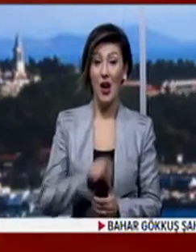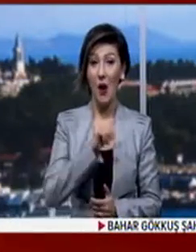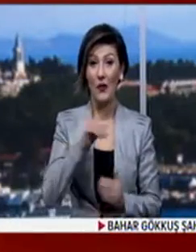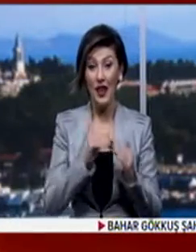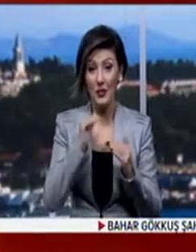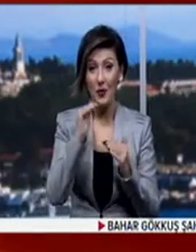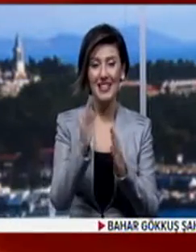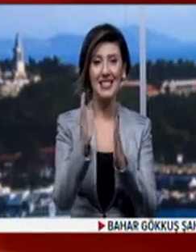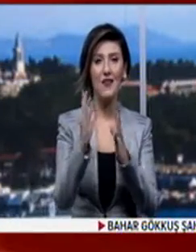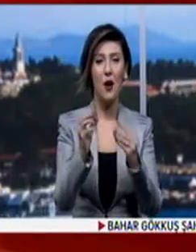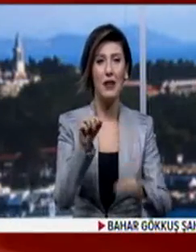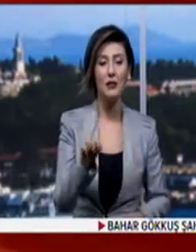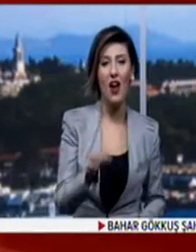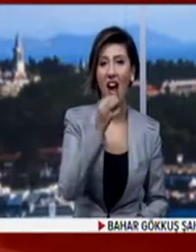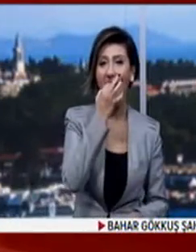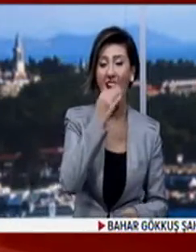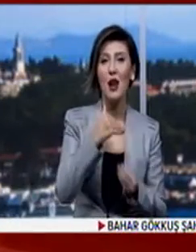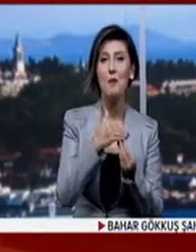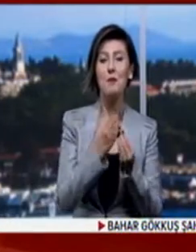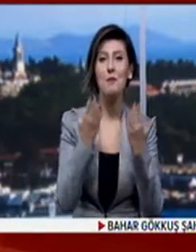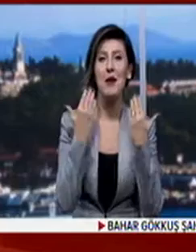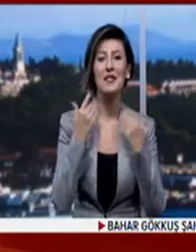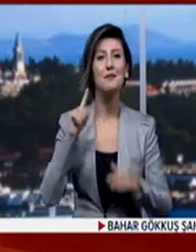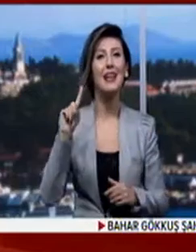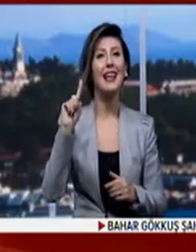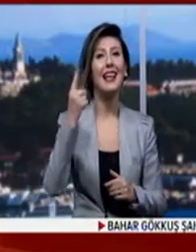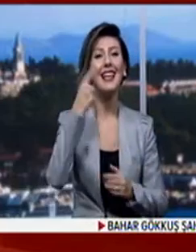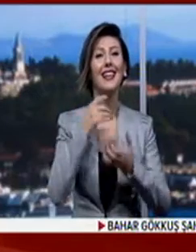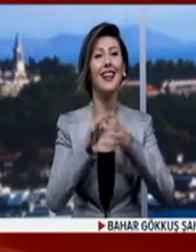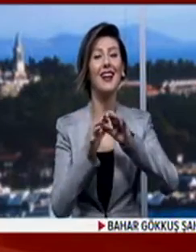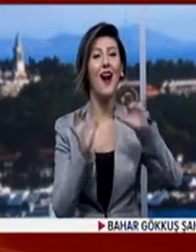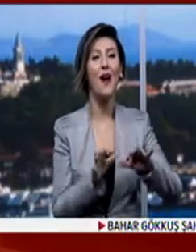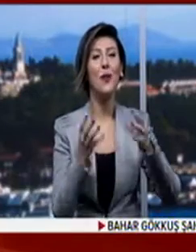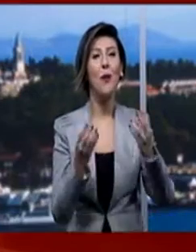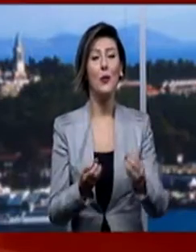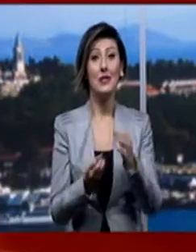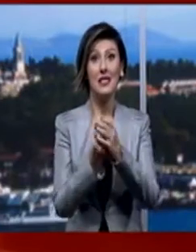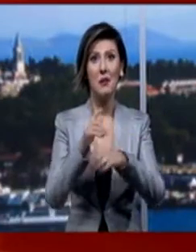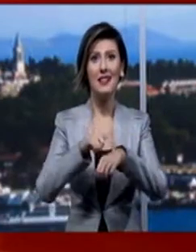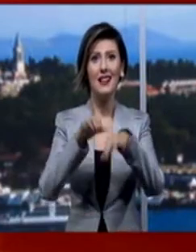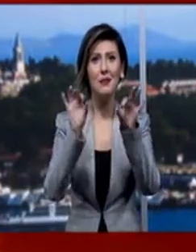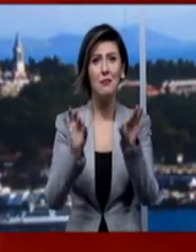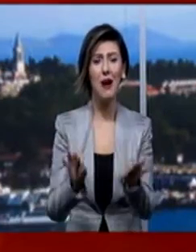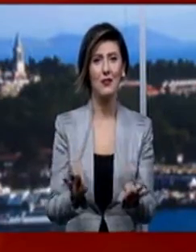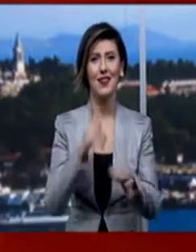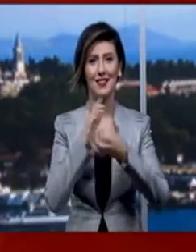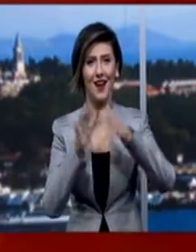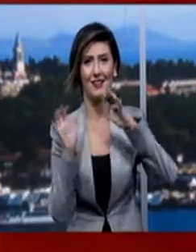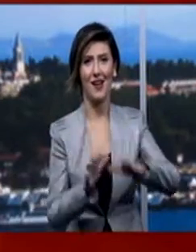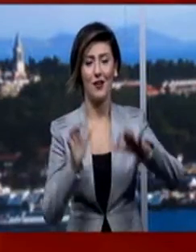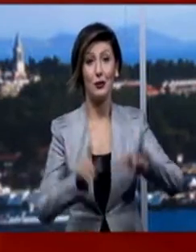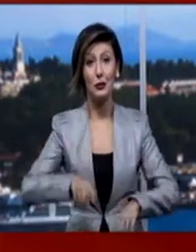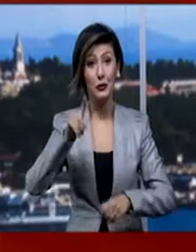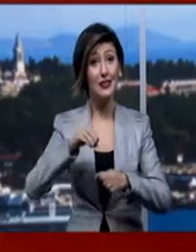Ondan ötesi devam ediyor. Ankara'ya mevsimin ilk karı düştü. Sabah saatlerinden itibaren başlayan kar yağışının